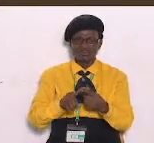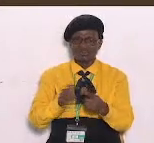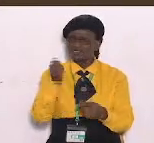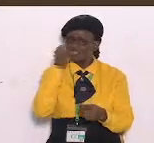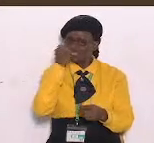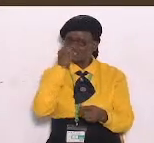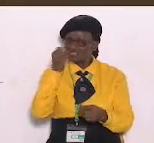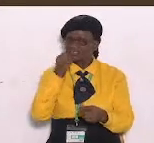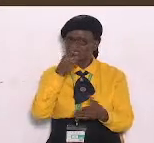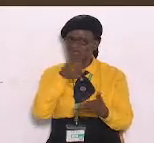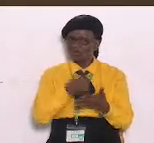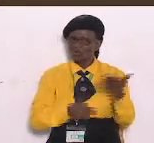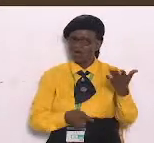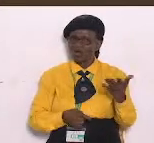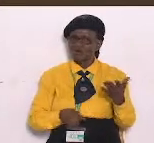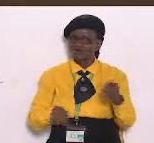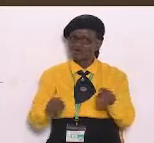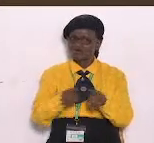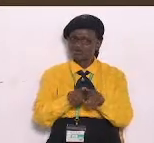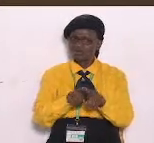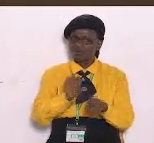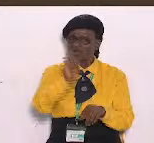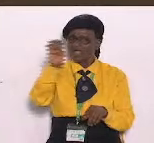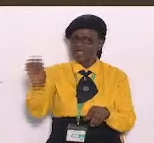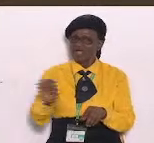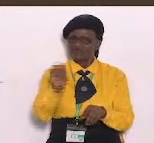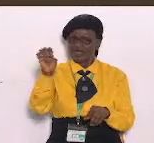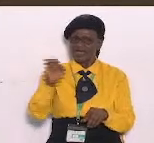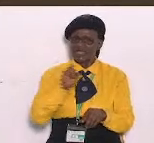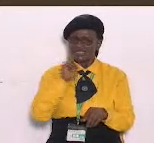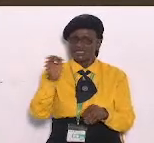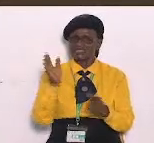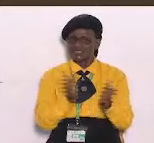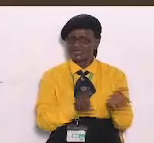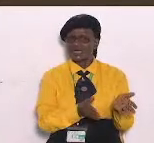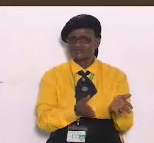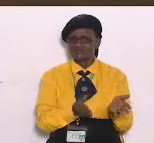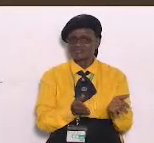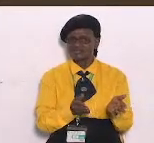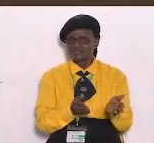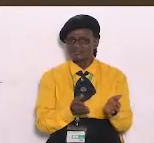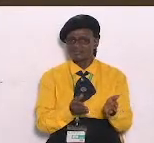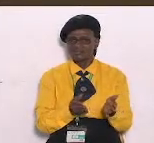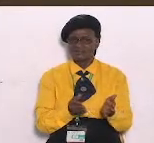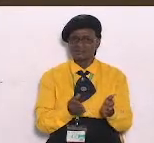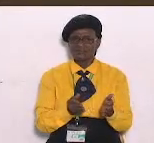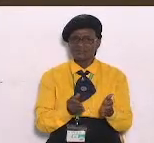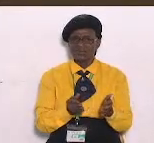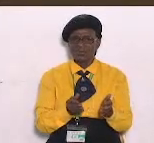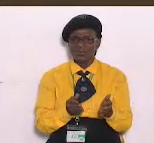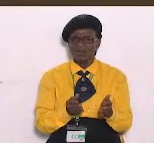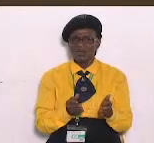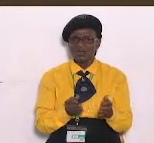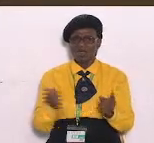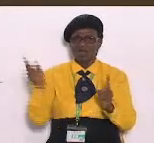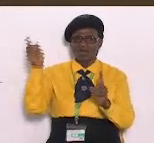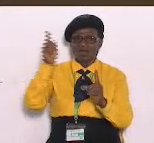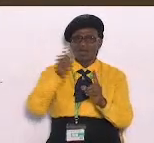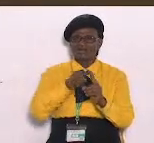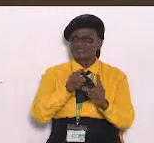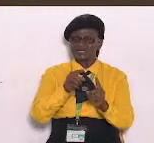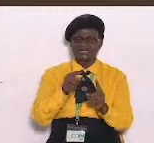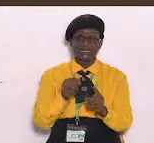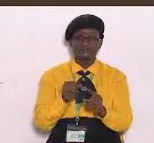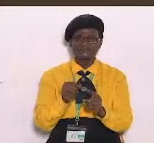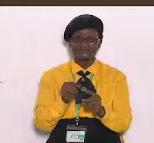commence par manger ce qui reste dans leur maison dans leur cité